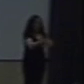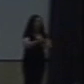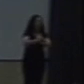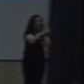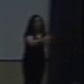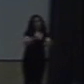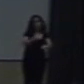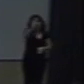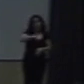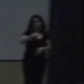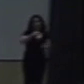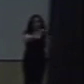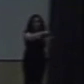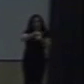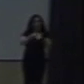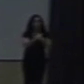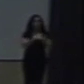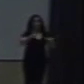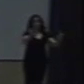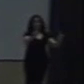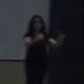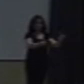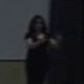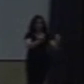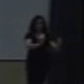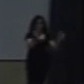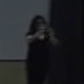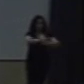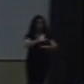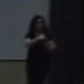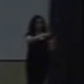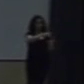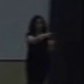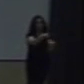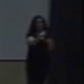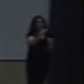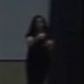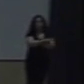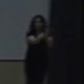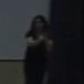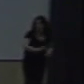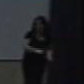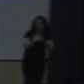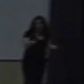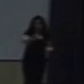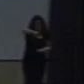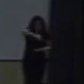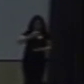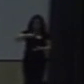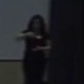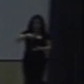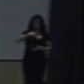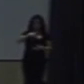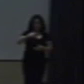9 del vespre i posàvem la televisió i allà hi havia unes persones que ens explicaven. Clar, ara, com a receptors d'informació, som agents completament